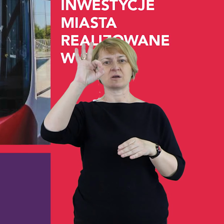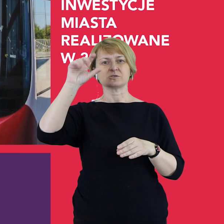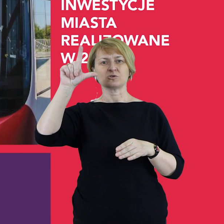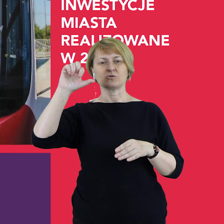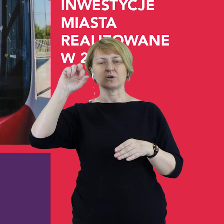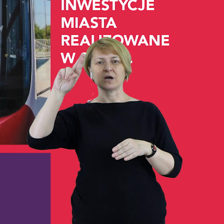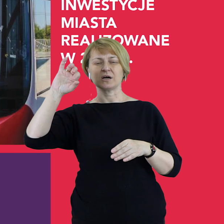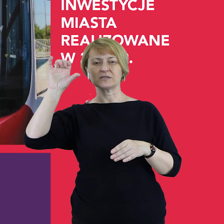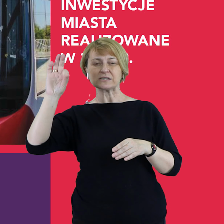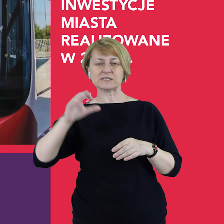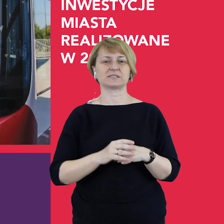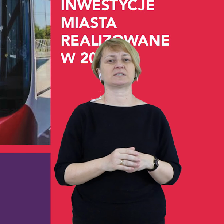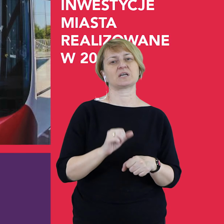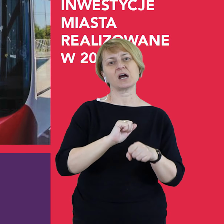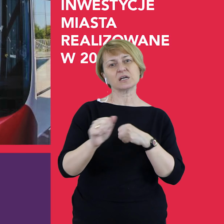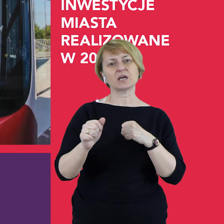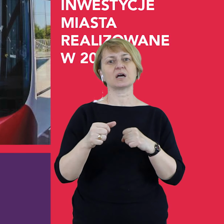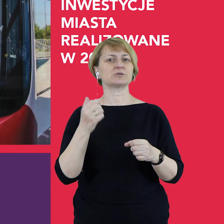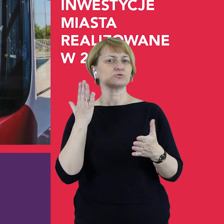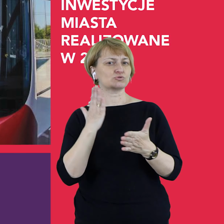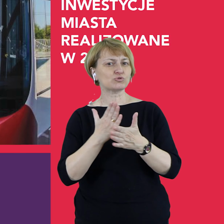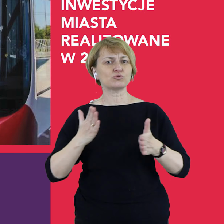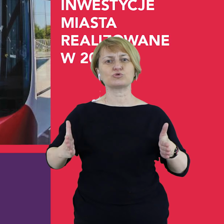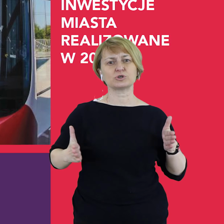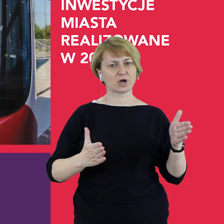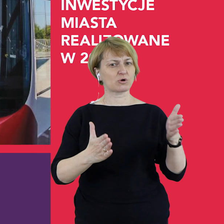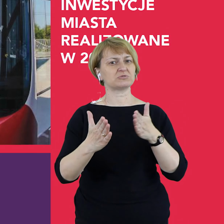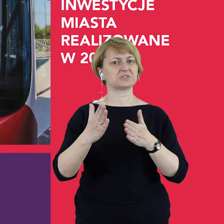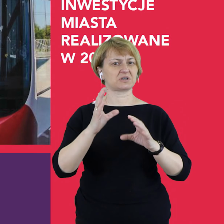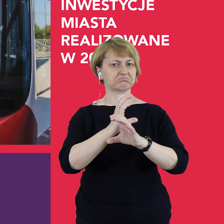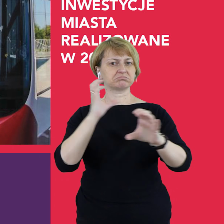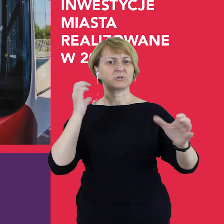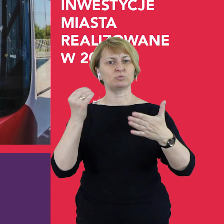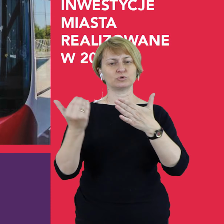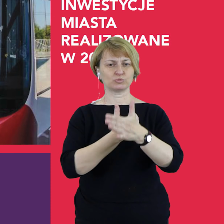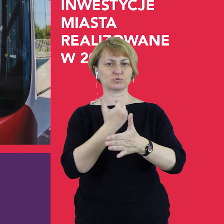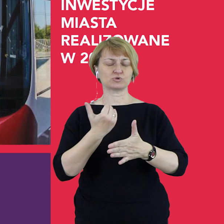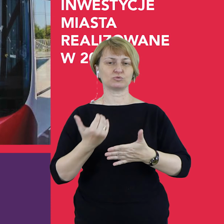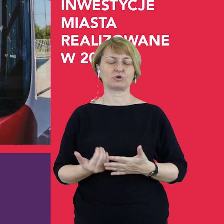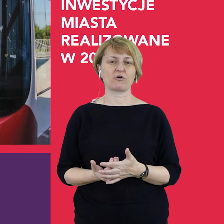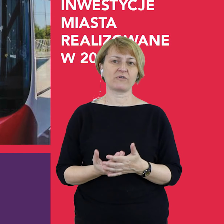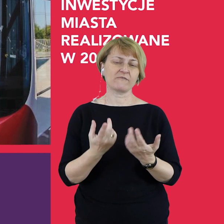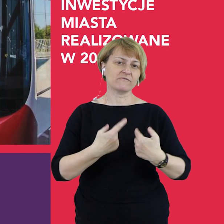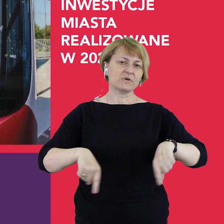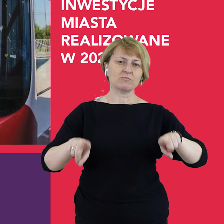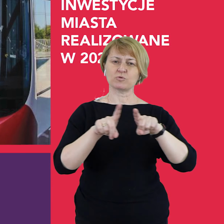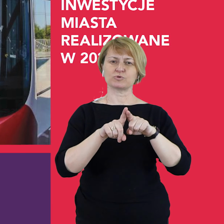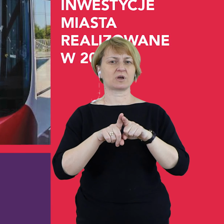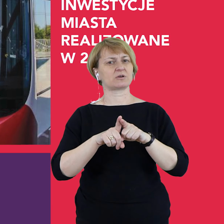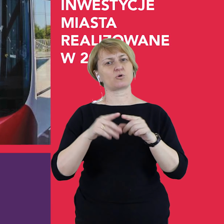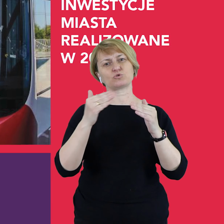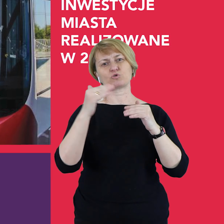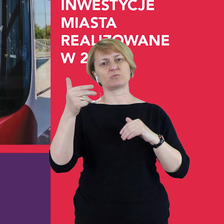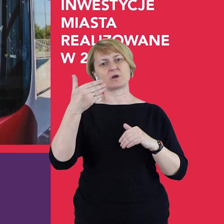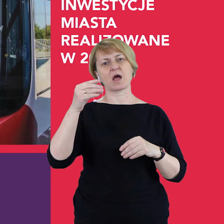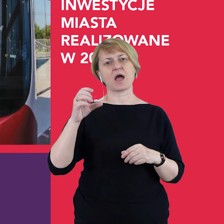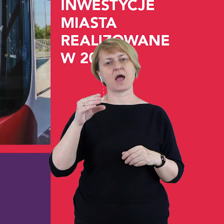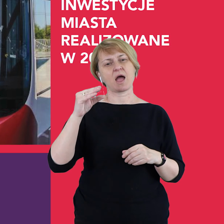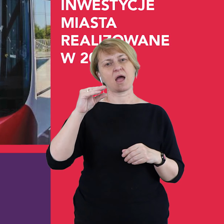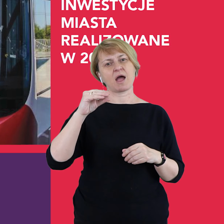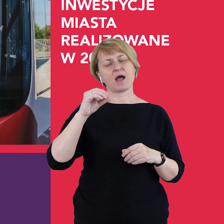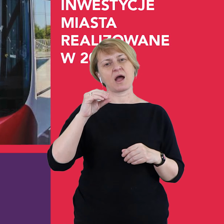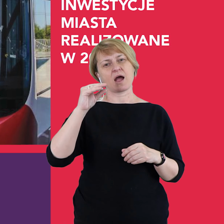Solarisów, które się pojawiły na ulicach Opola. Znowu spełniające